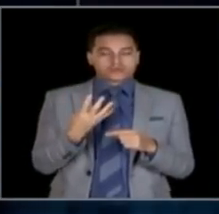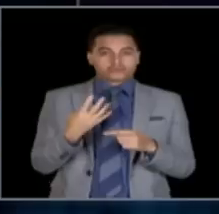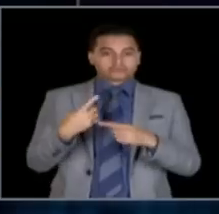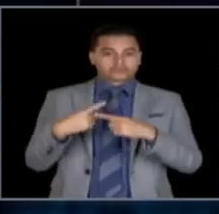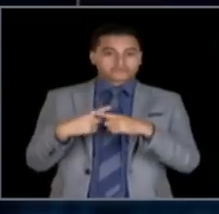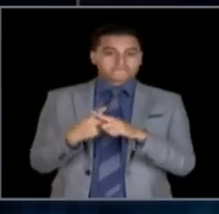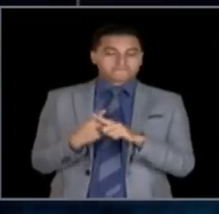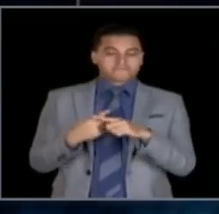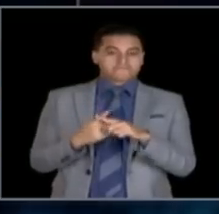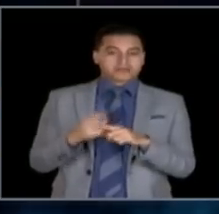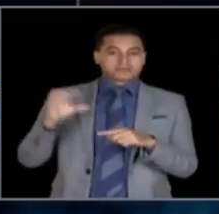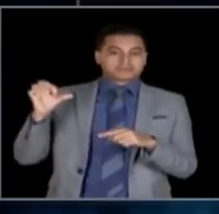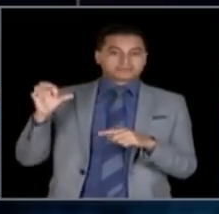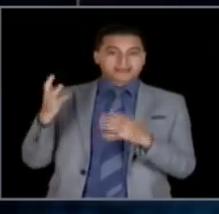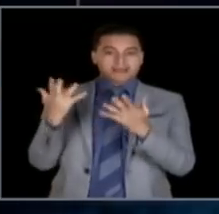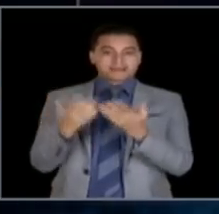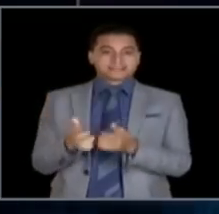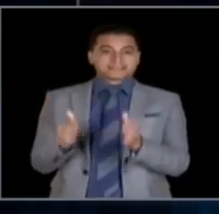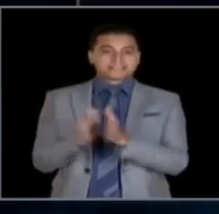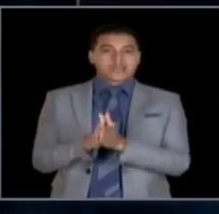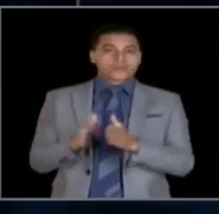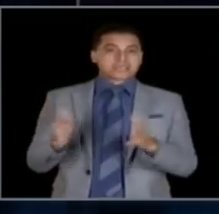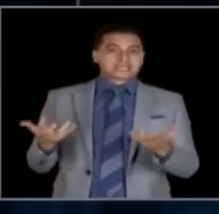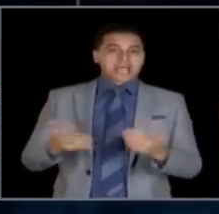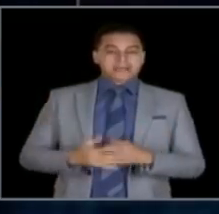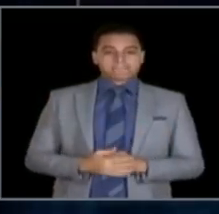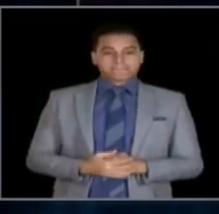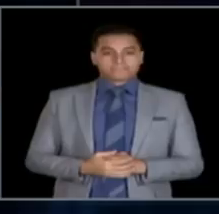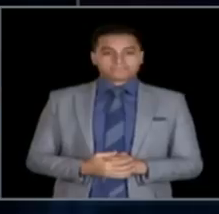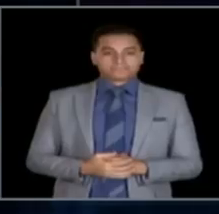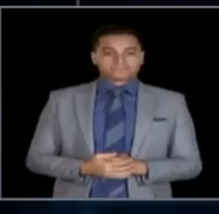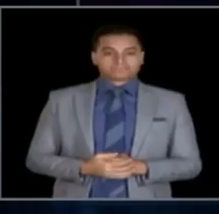زائد 14 في 9 يساوي كام؟